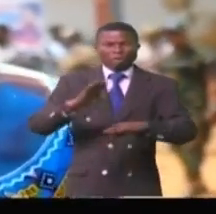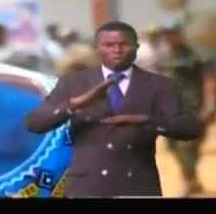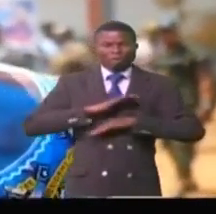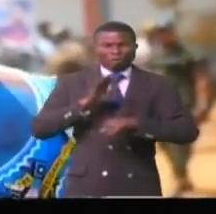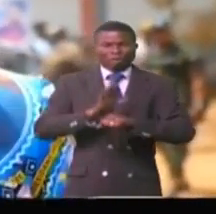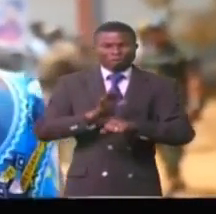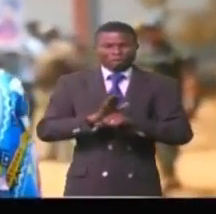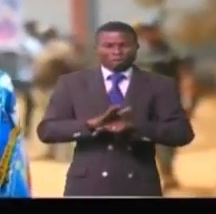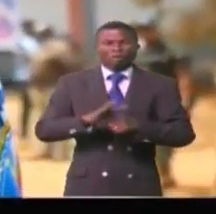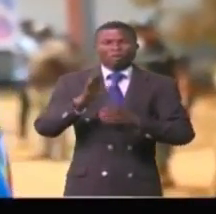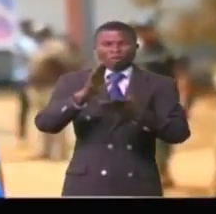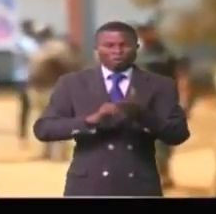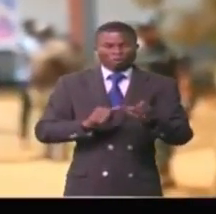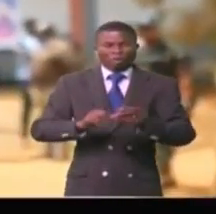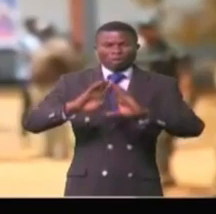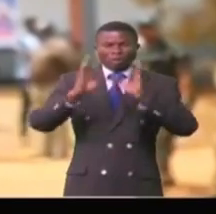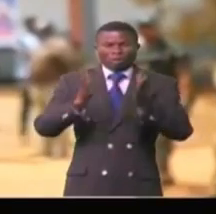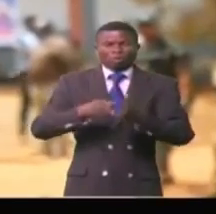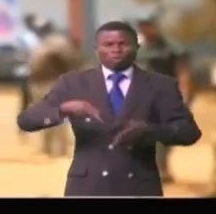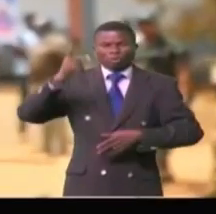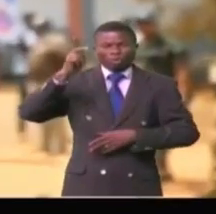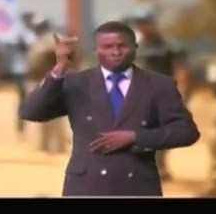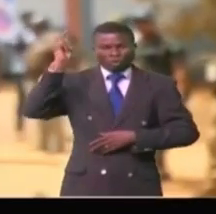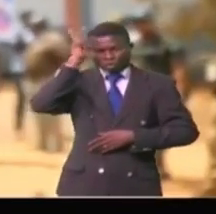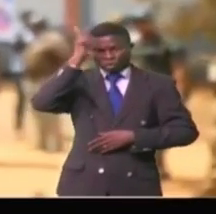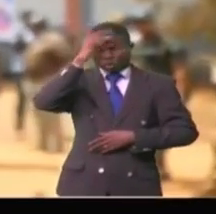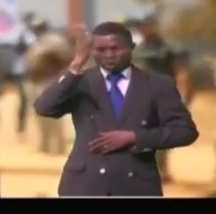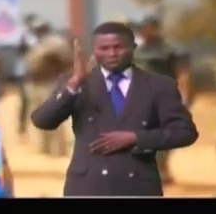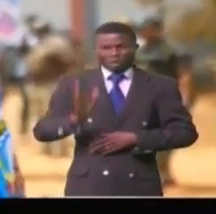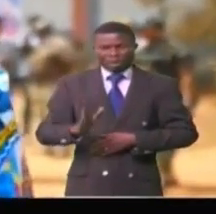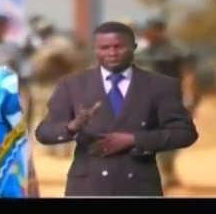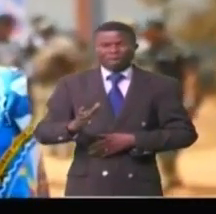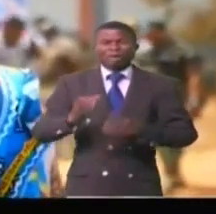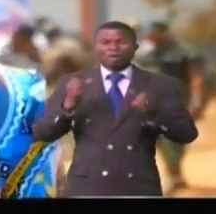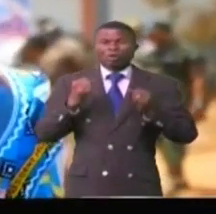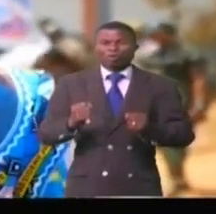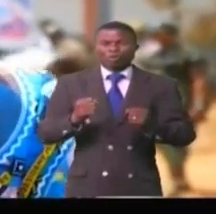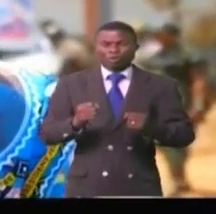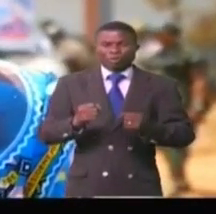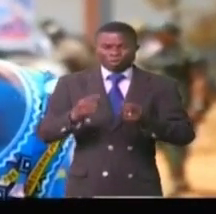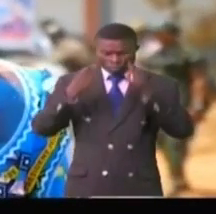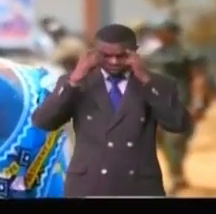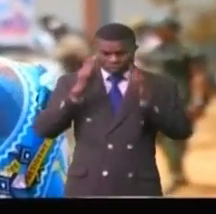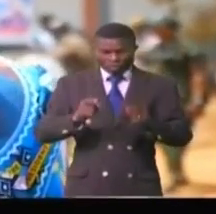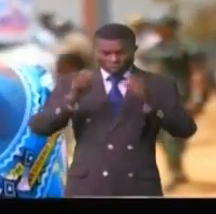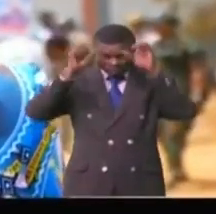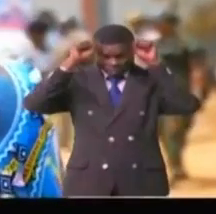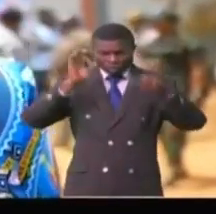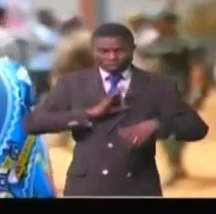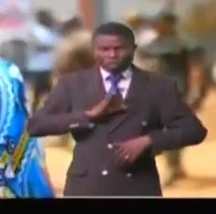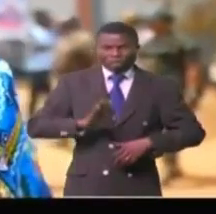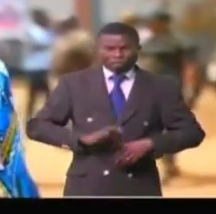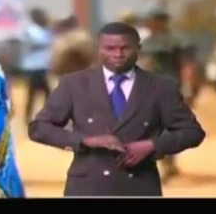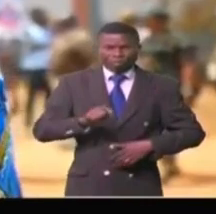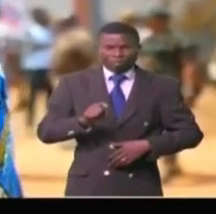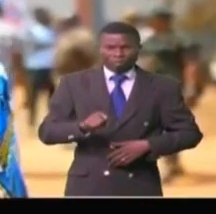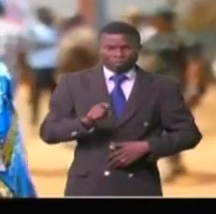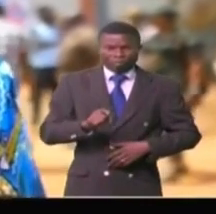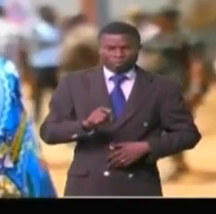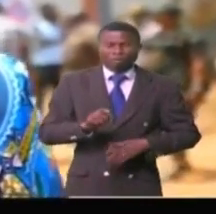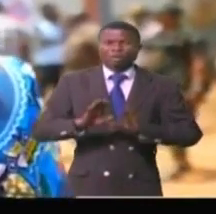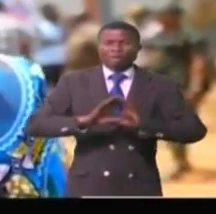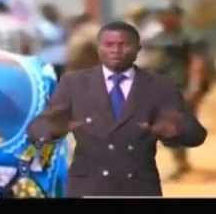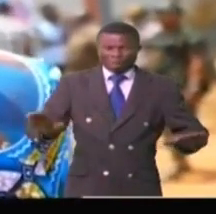et je crois que tous les Haut-Katangais sont d'accord, unanimes, que le président Félix Antoine Tshisekedi